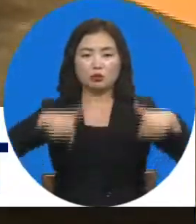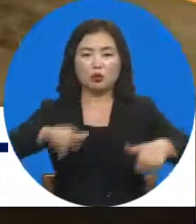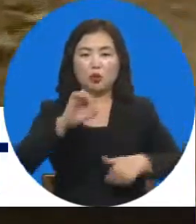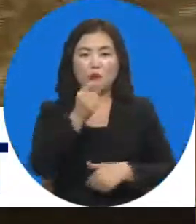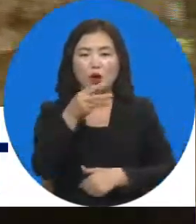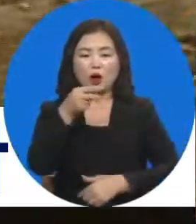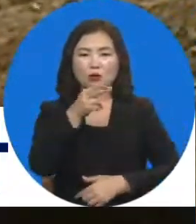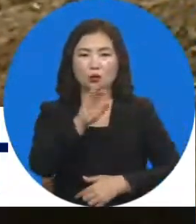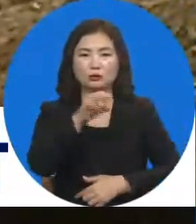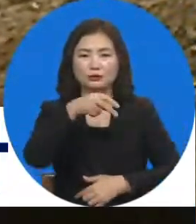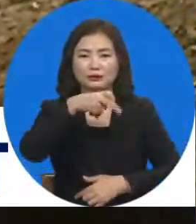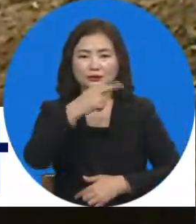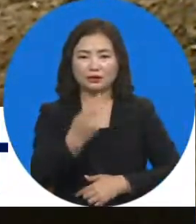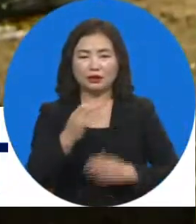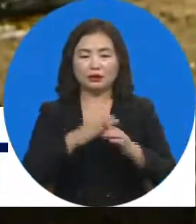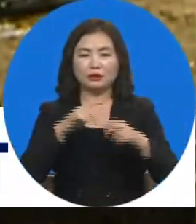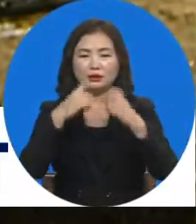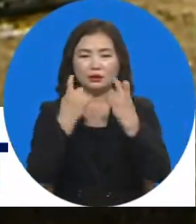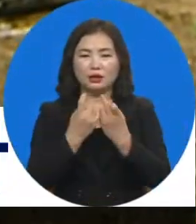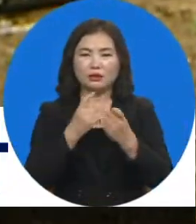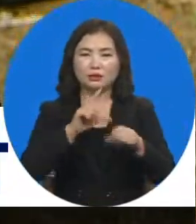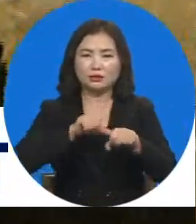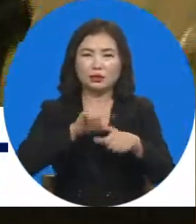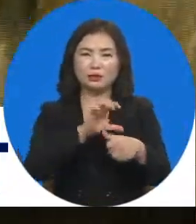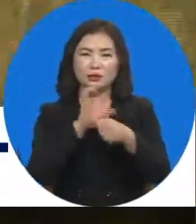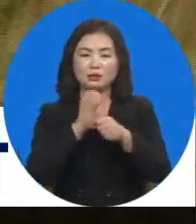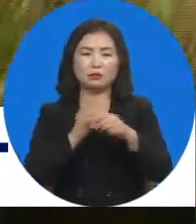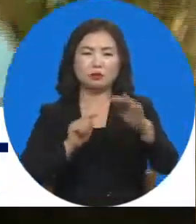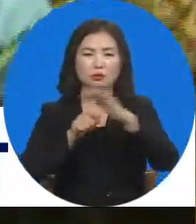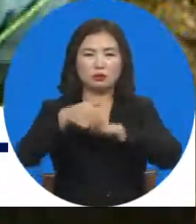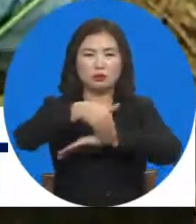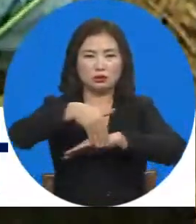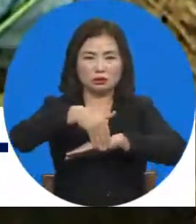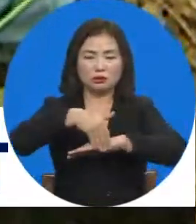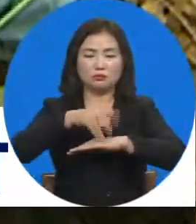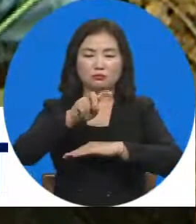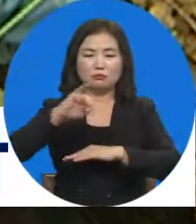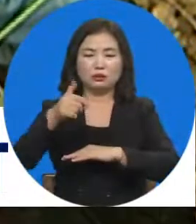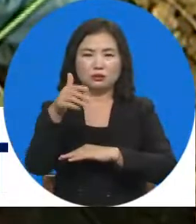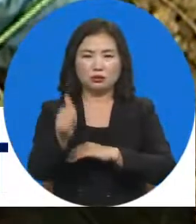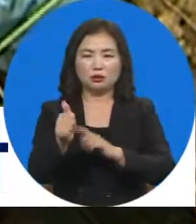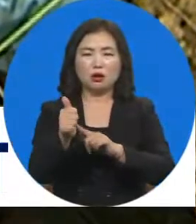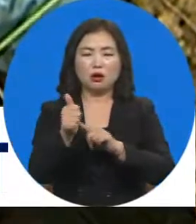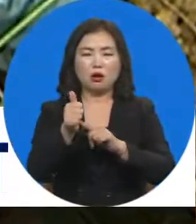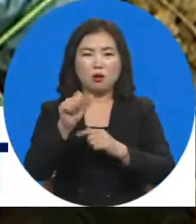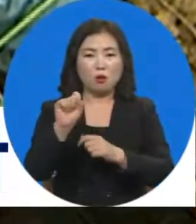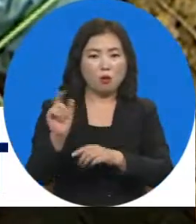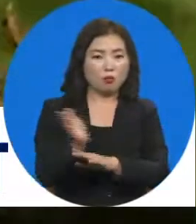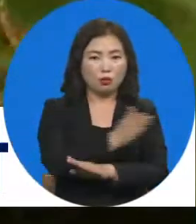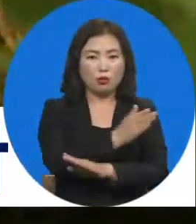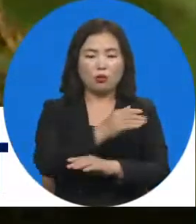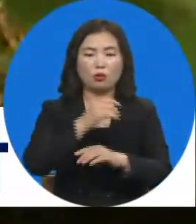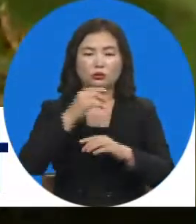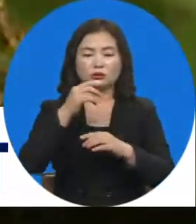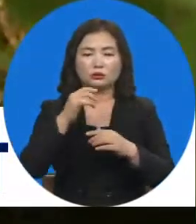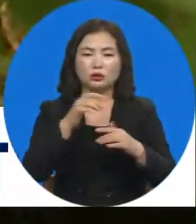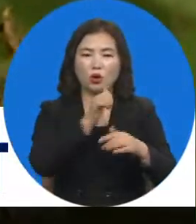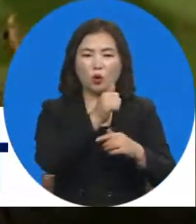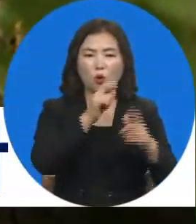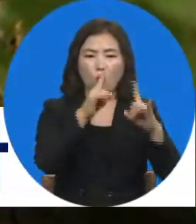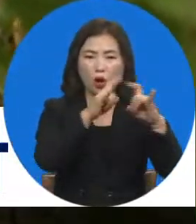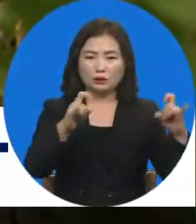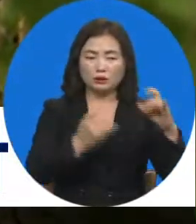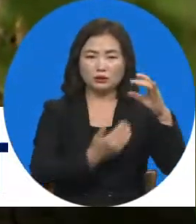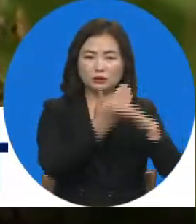와룡산 세방골 현장을 개인 일정으로 찾을 예정입니다. 민 청장의 이번 방문을 계기로 화성 연쇄 살인과